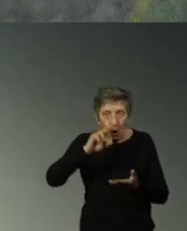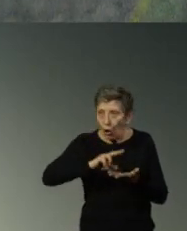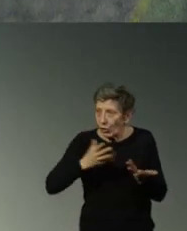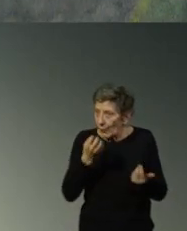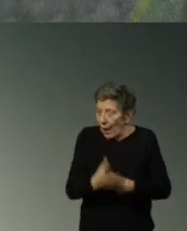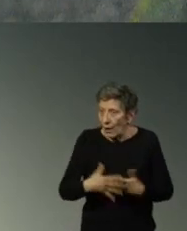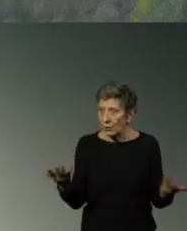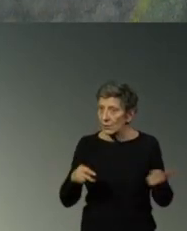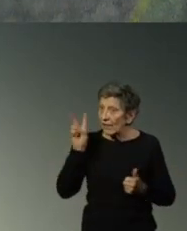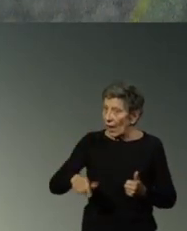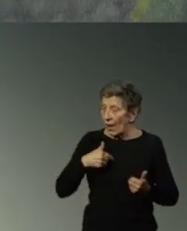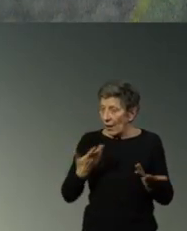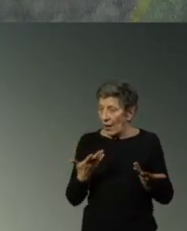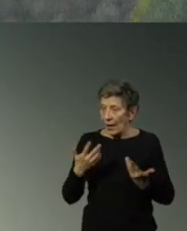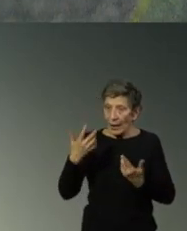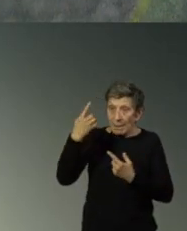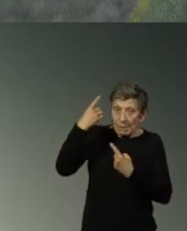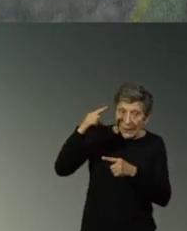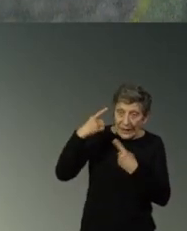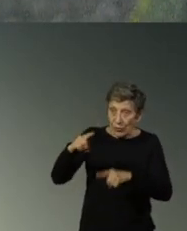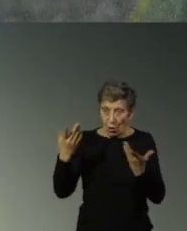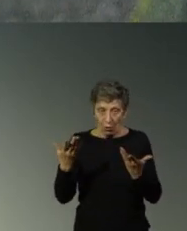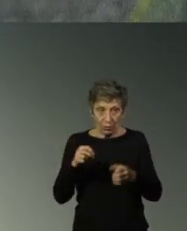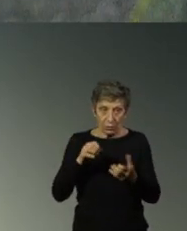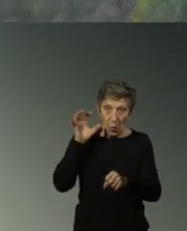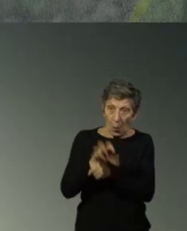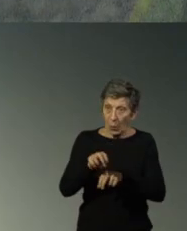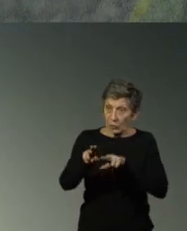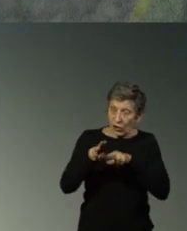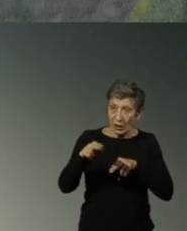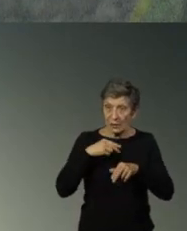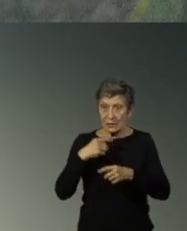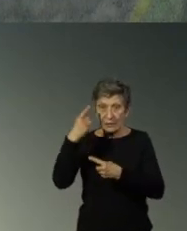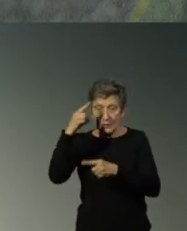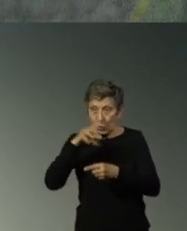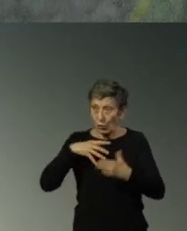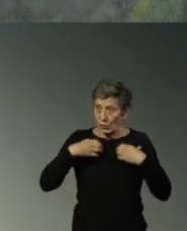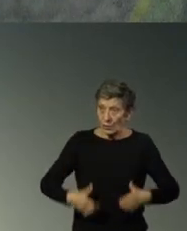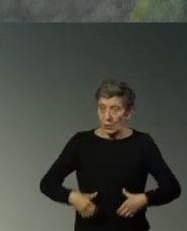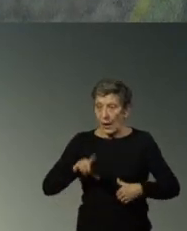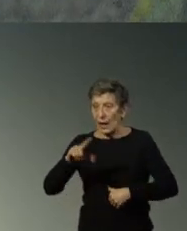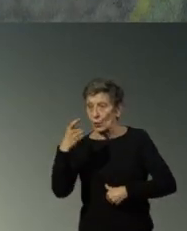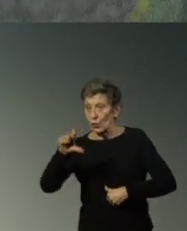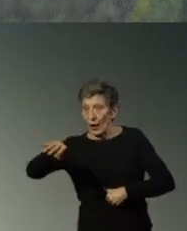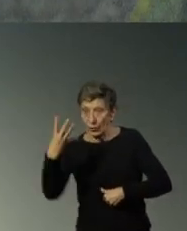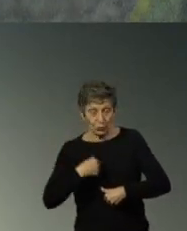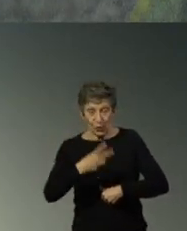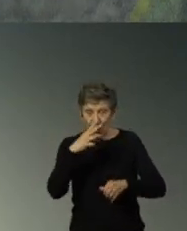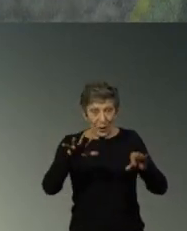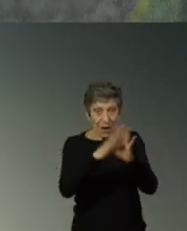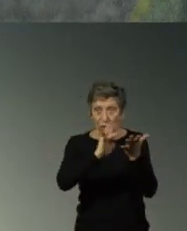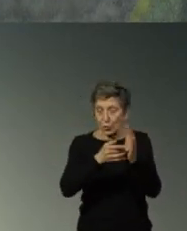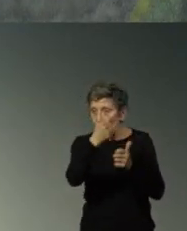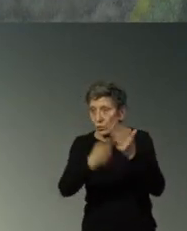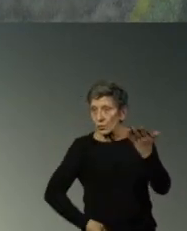anti-chasse, qu'on est adhérent à L214, qu'on voit toutes les images, en fait, on se